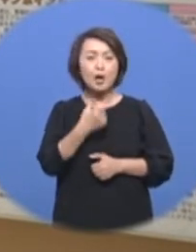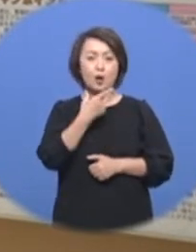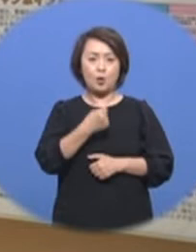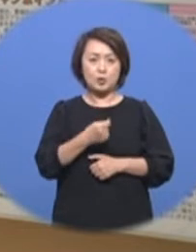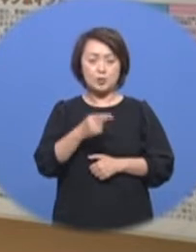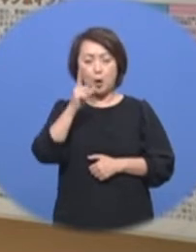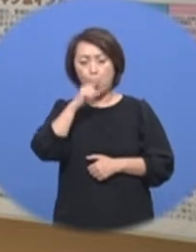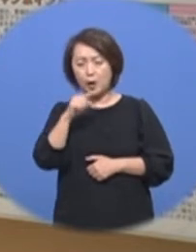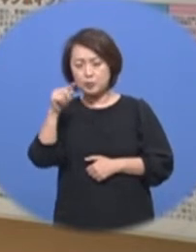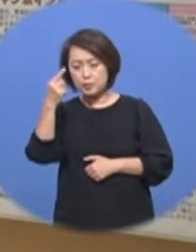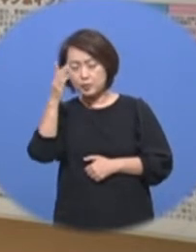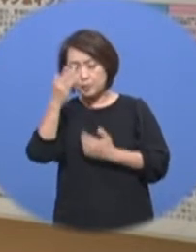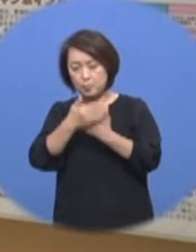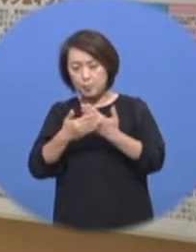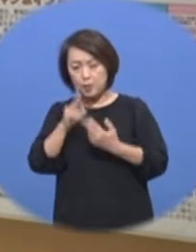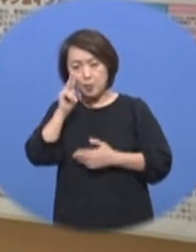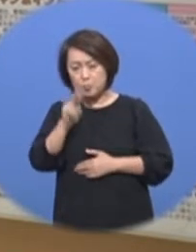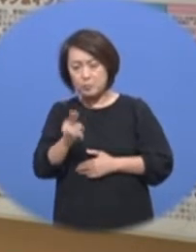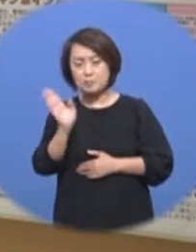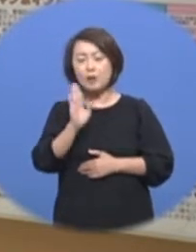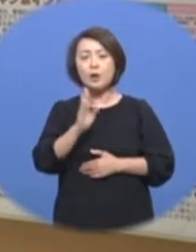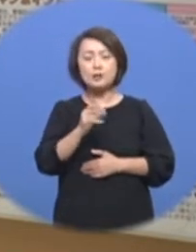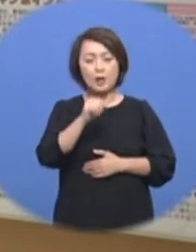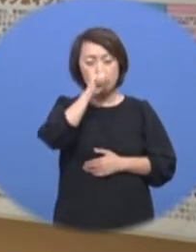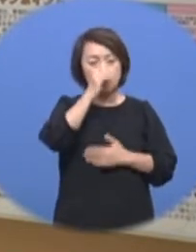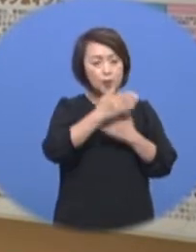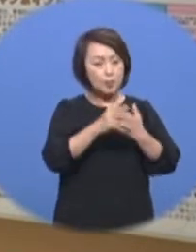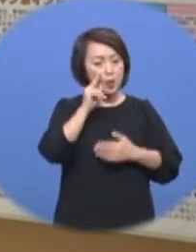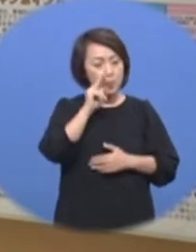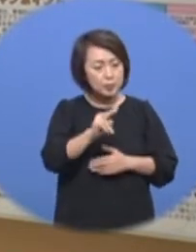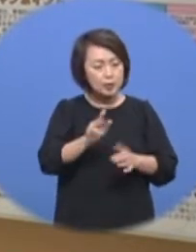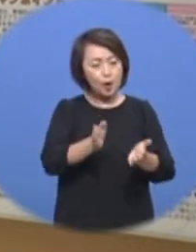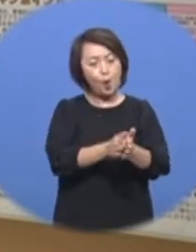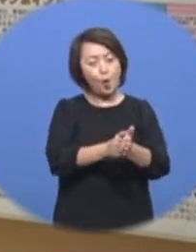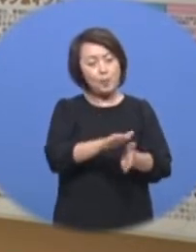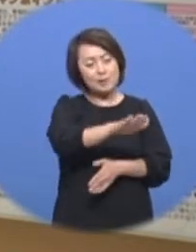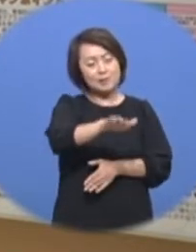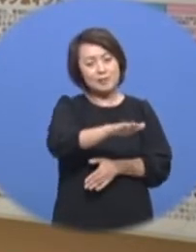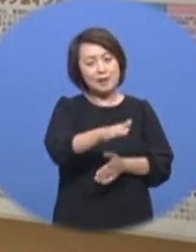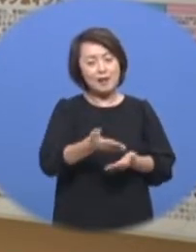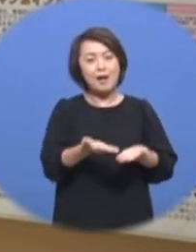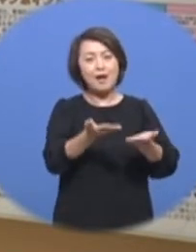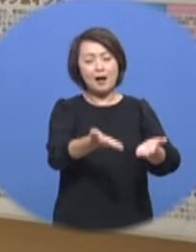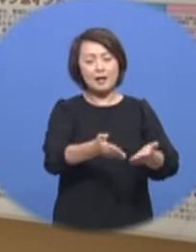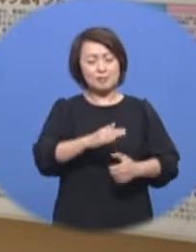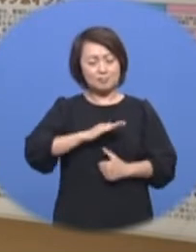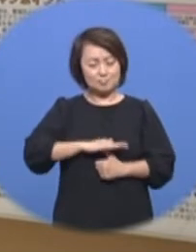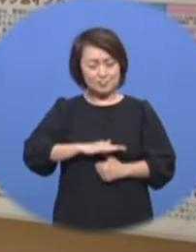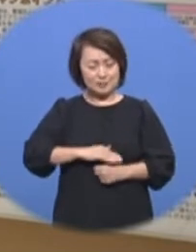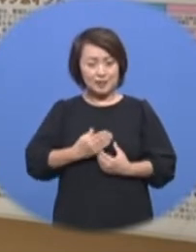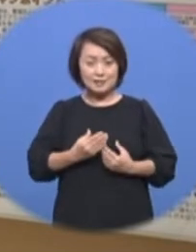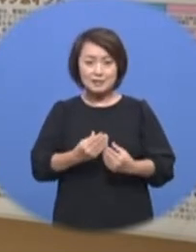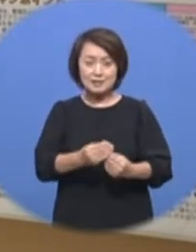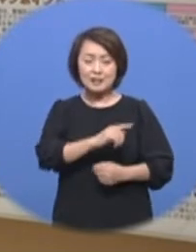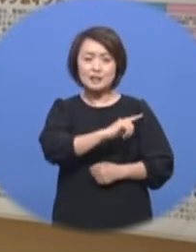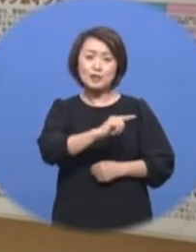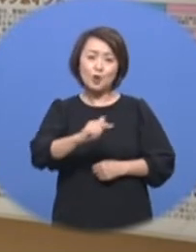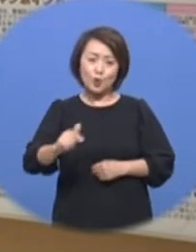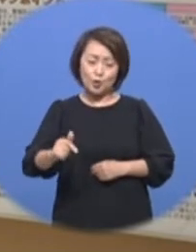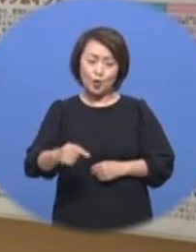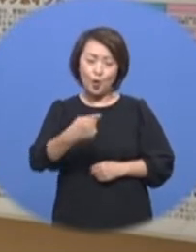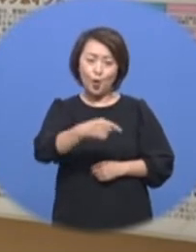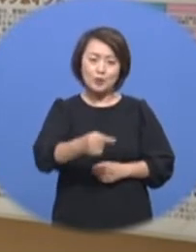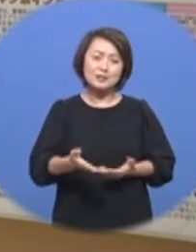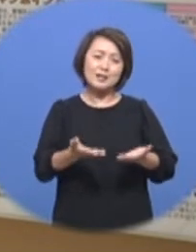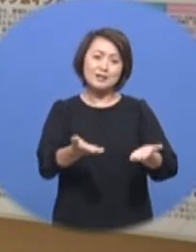ところだけじゃなくて、いいところを見て、そして褒めてあげる。そして忍耐の強さを持って、いろんなことを